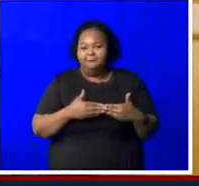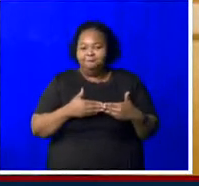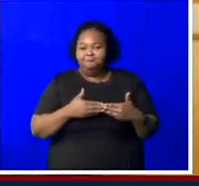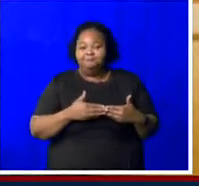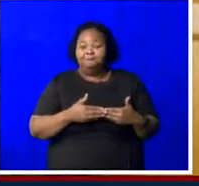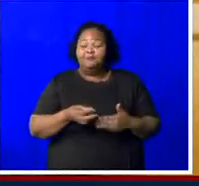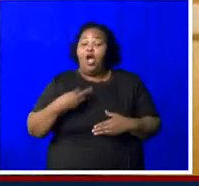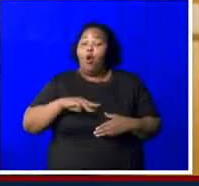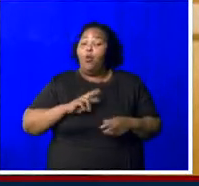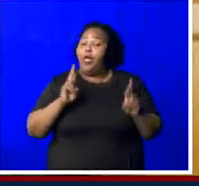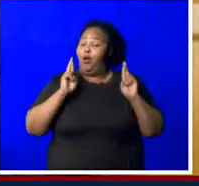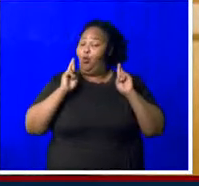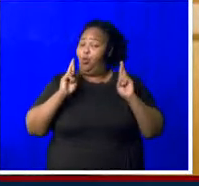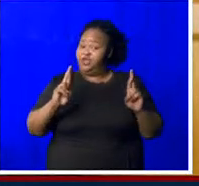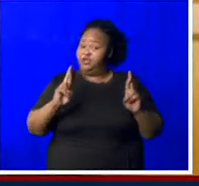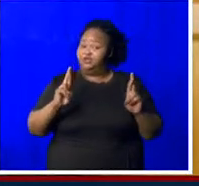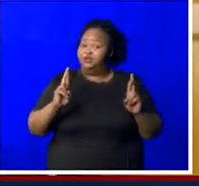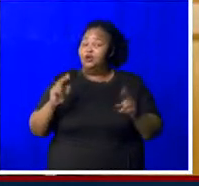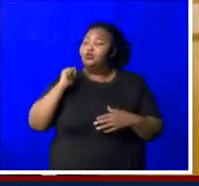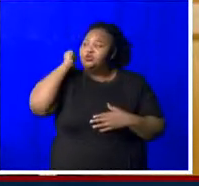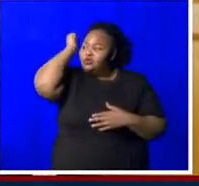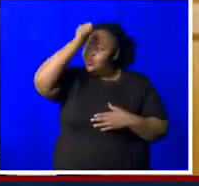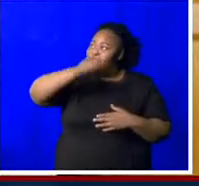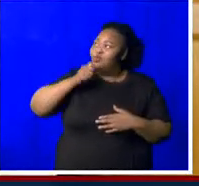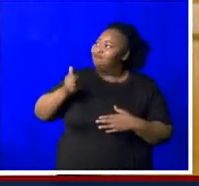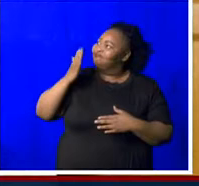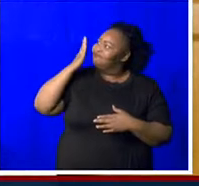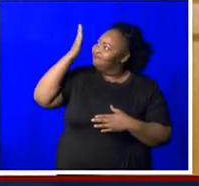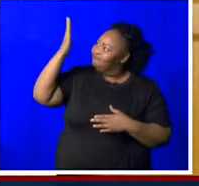Sifisela lokuhle kuzinkulunkulu ayigcine